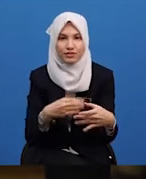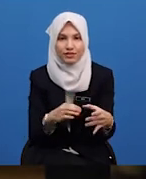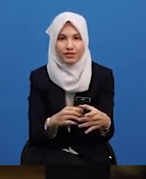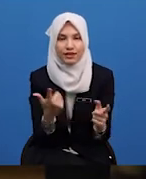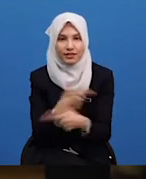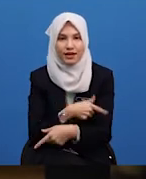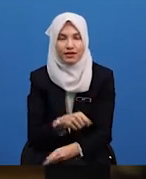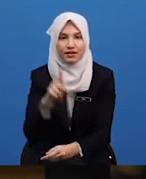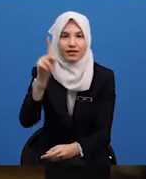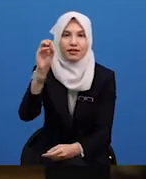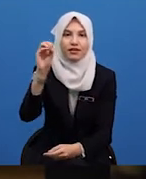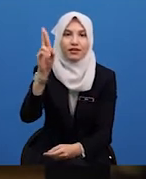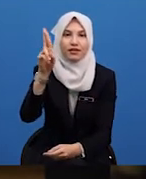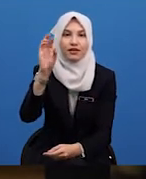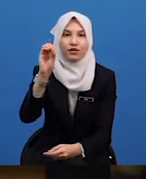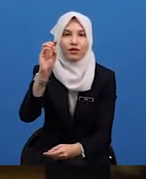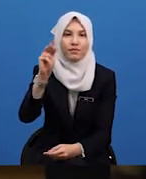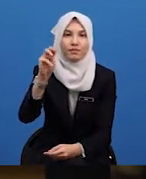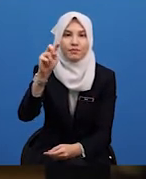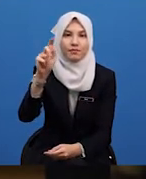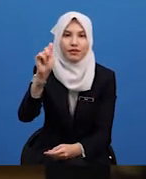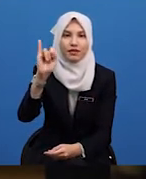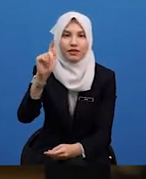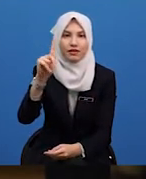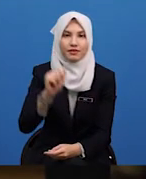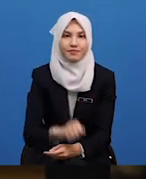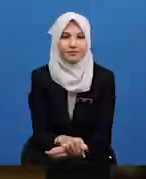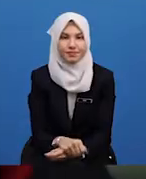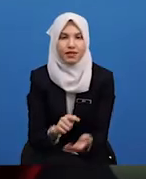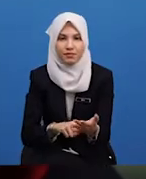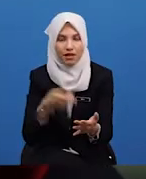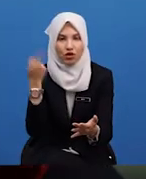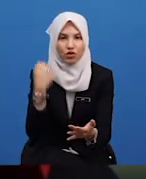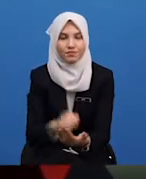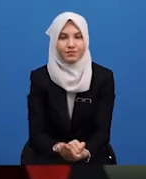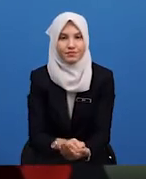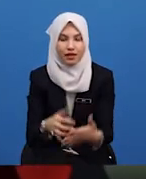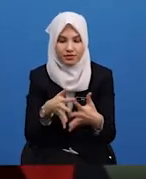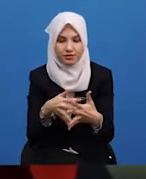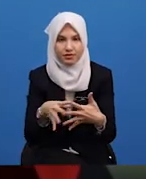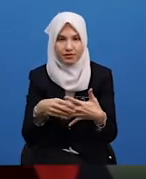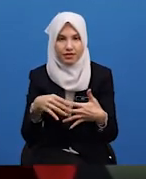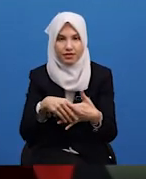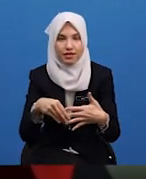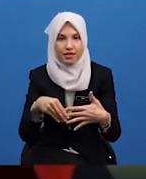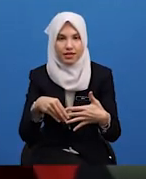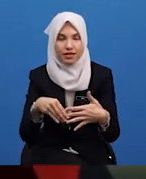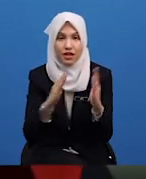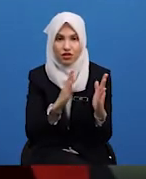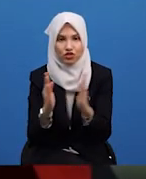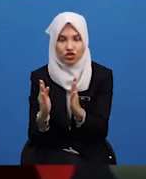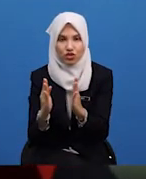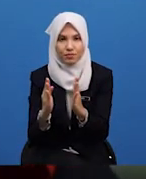latihan kromatik silang not 1, 3, 2, 4 ini terlebih dahulu. Jari hendaklah disusun pada posisi